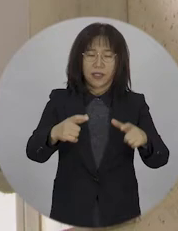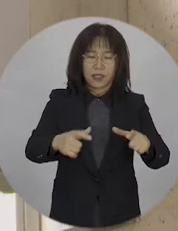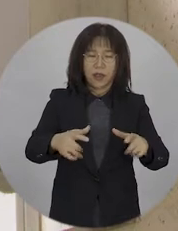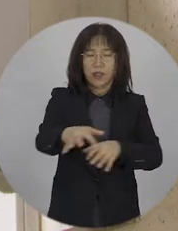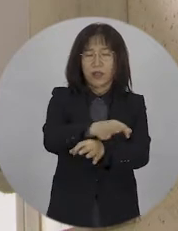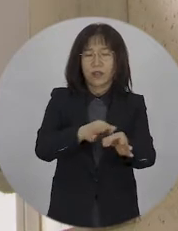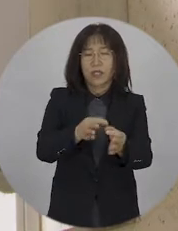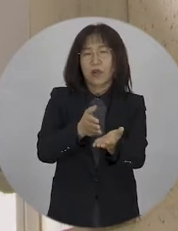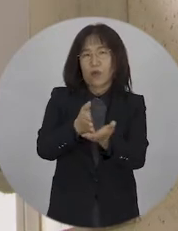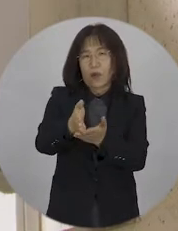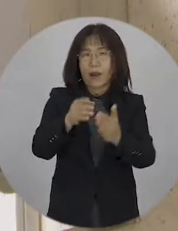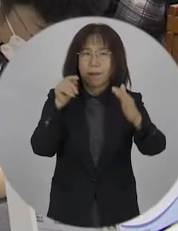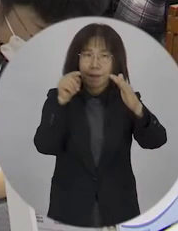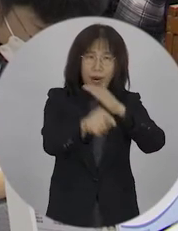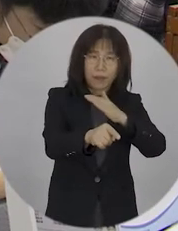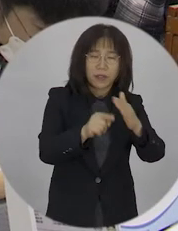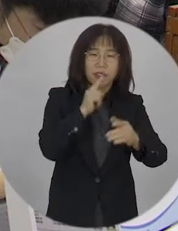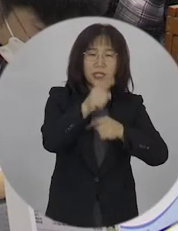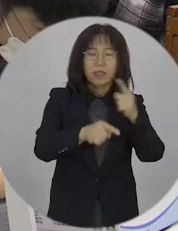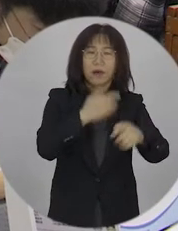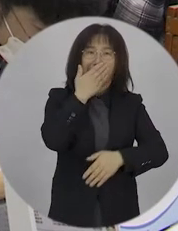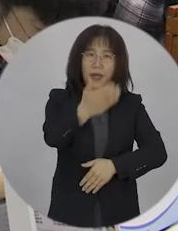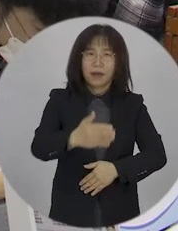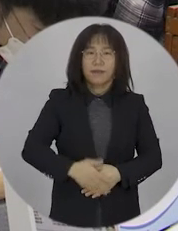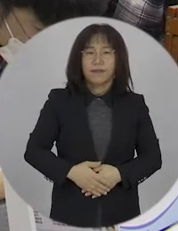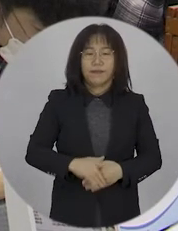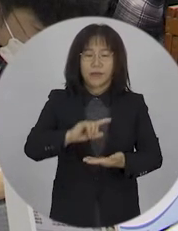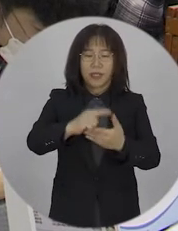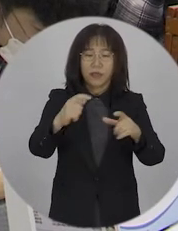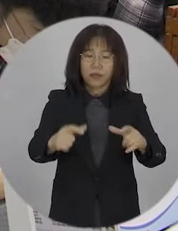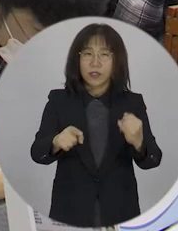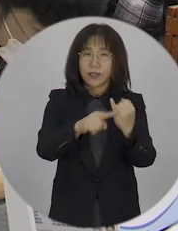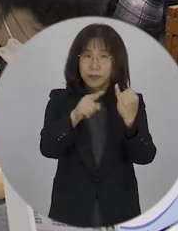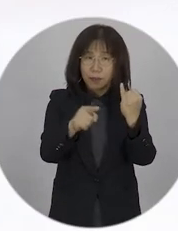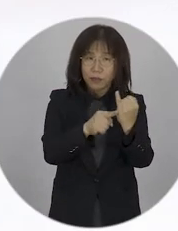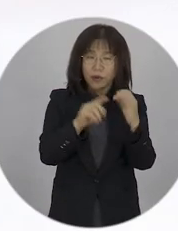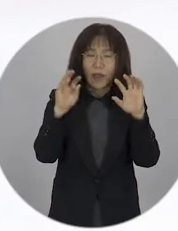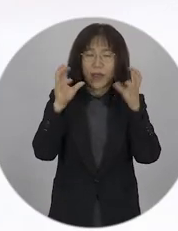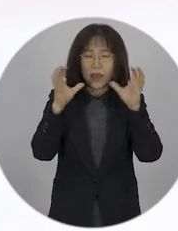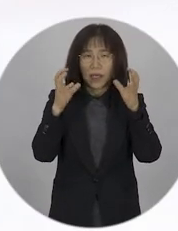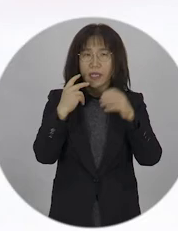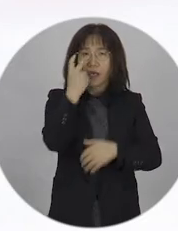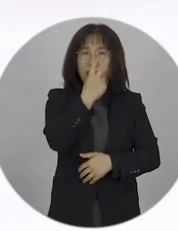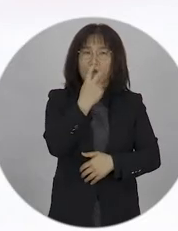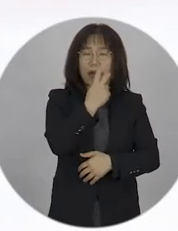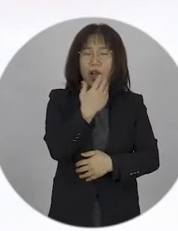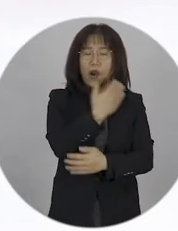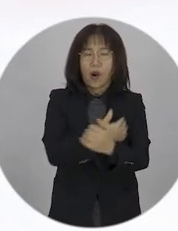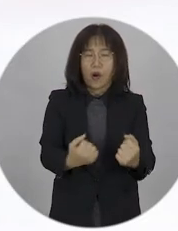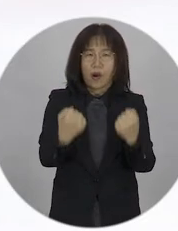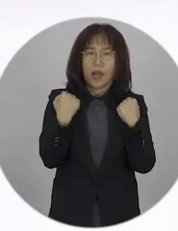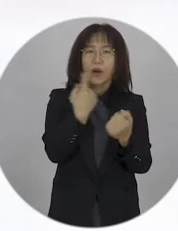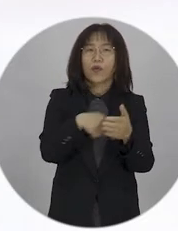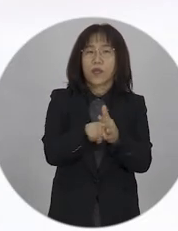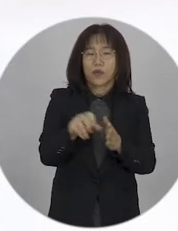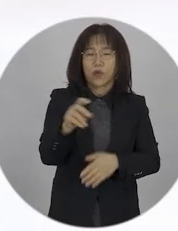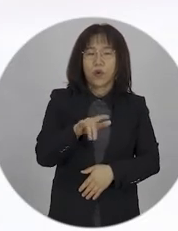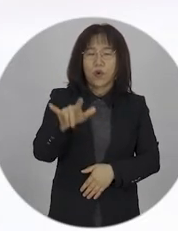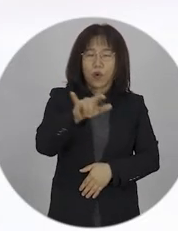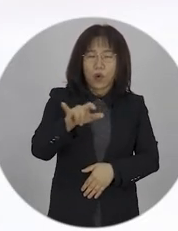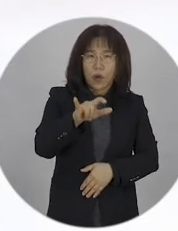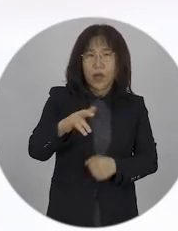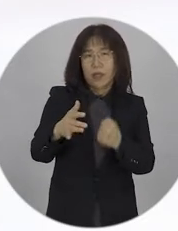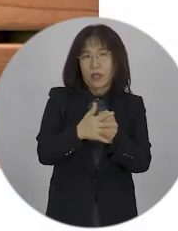지역 경제과에서 방문 신청도 가능합니다. 강서구는 임산부와 신생아 건강뿐 아니라 코로나19